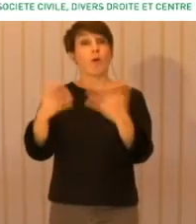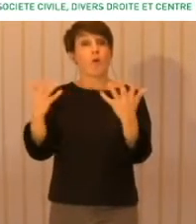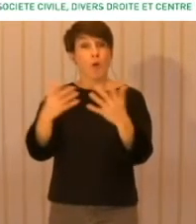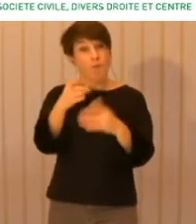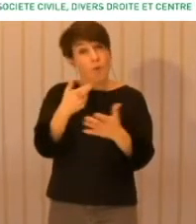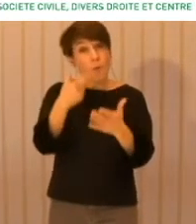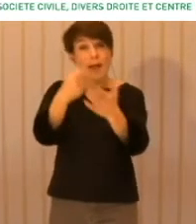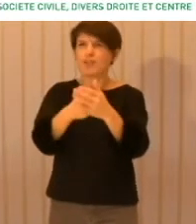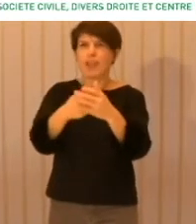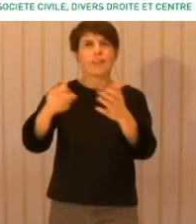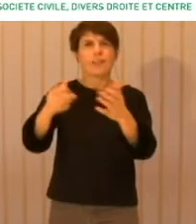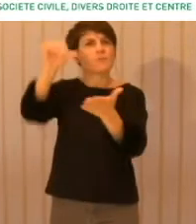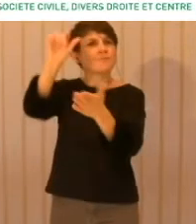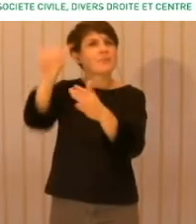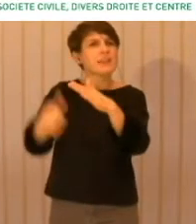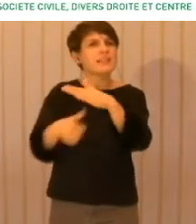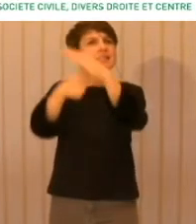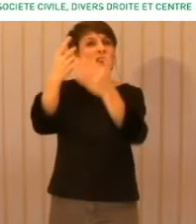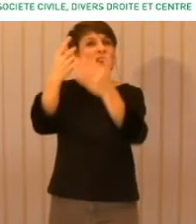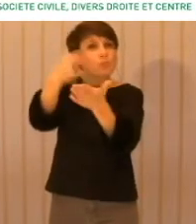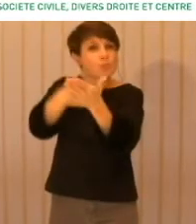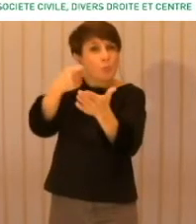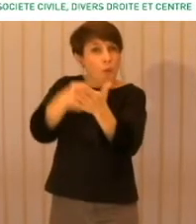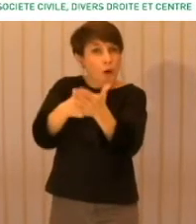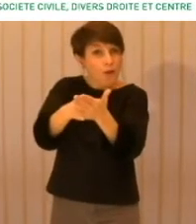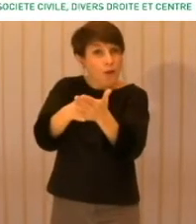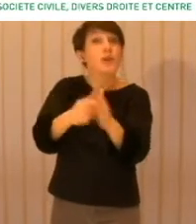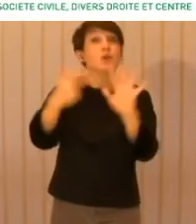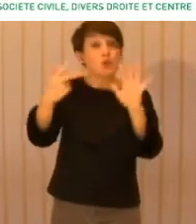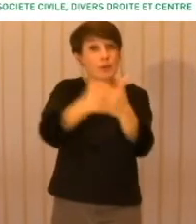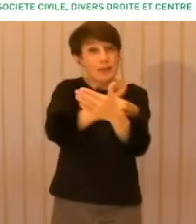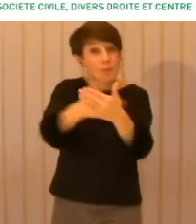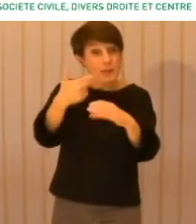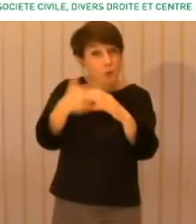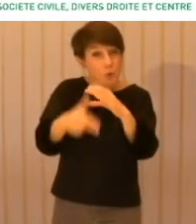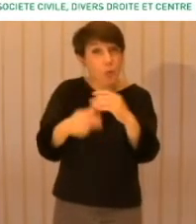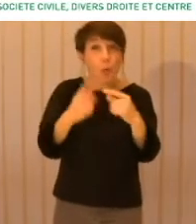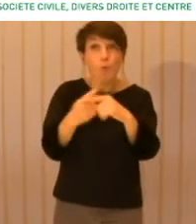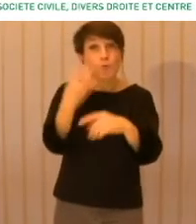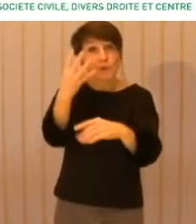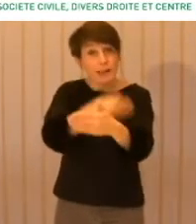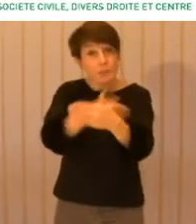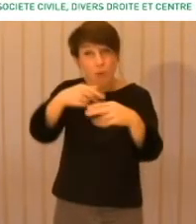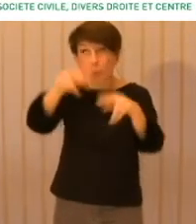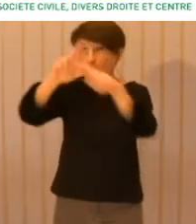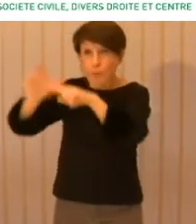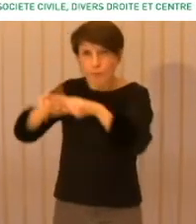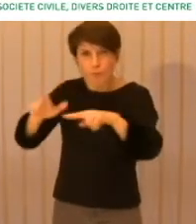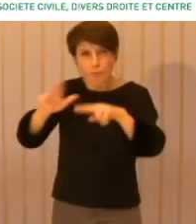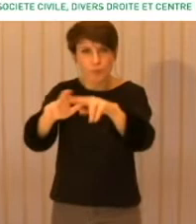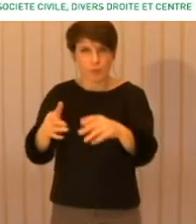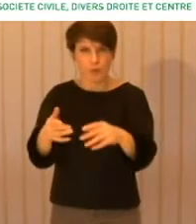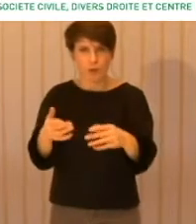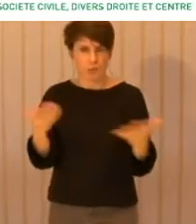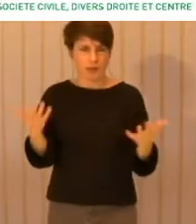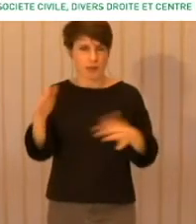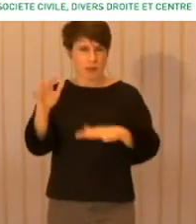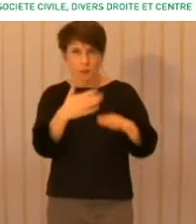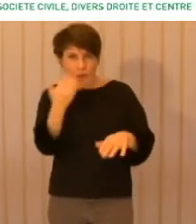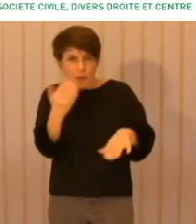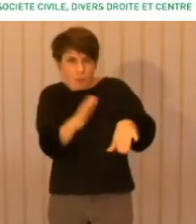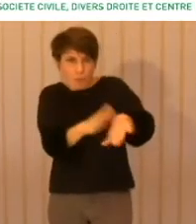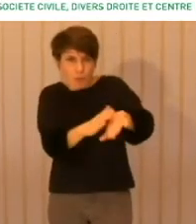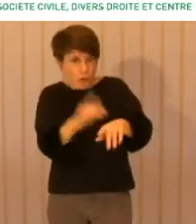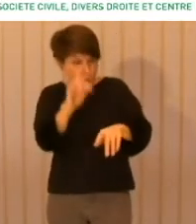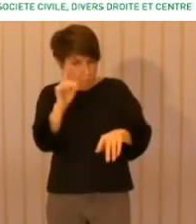d'une banque, et que vous n'ayez pas envisagé de faire de la cité de l'Abbaye une cité bureau pour les